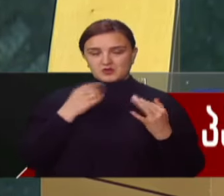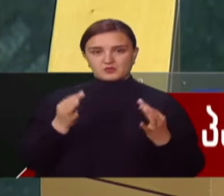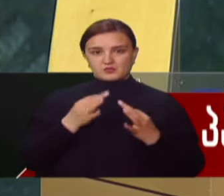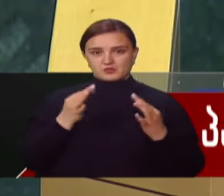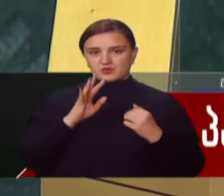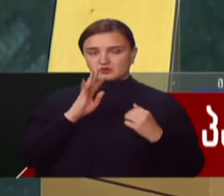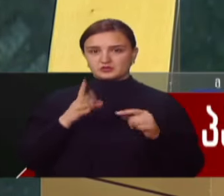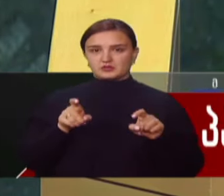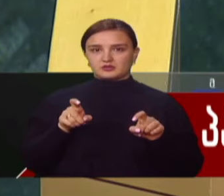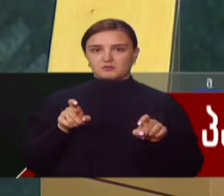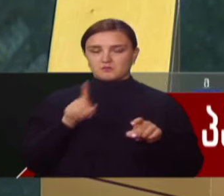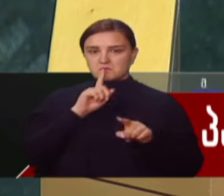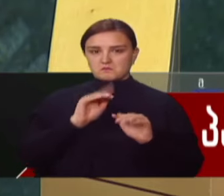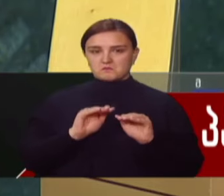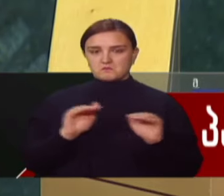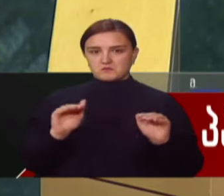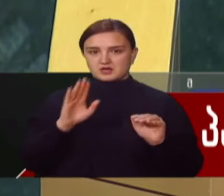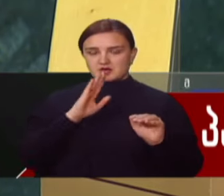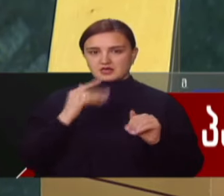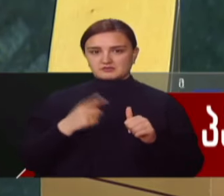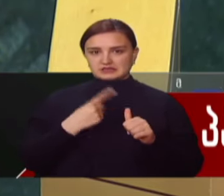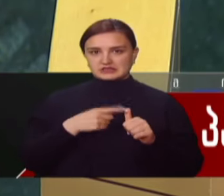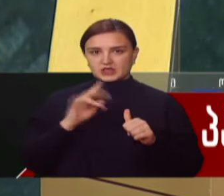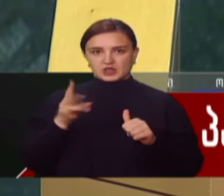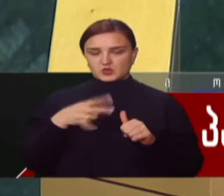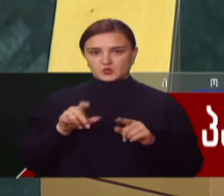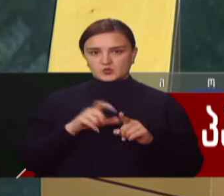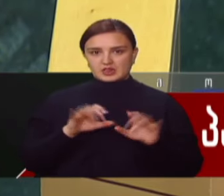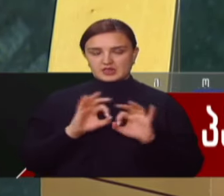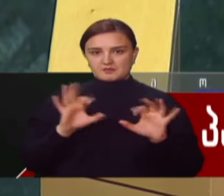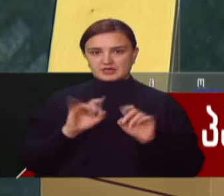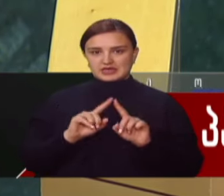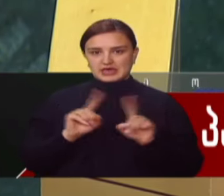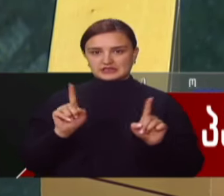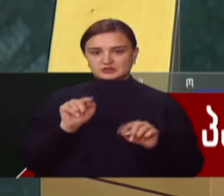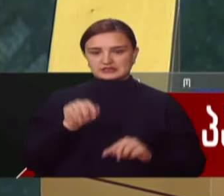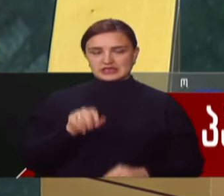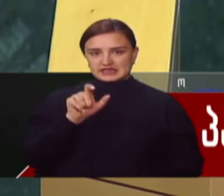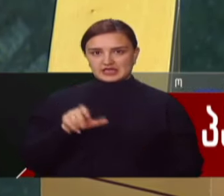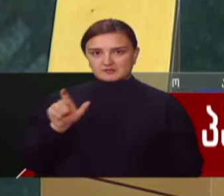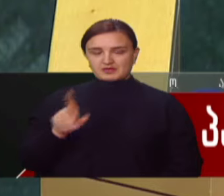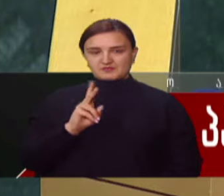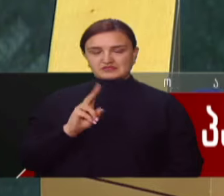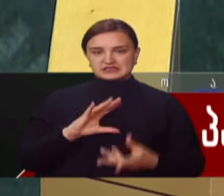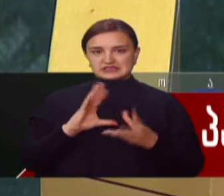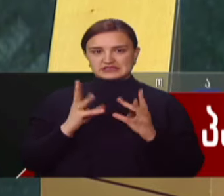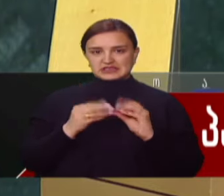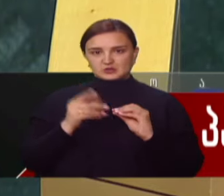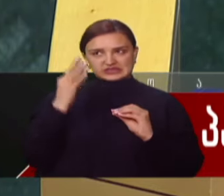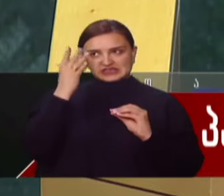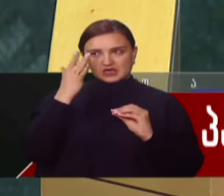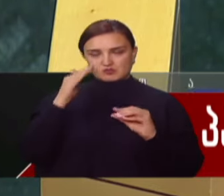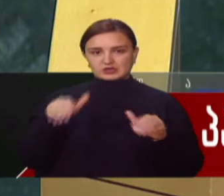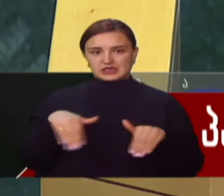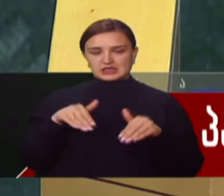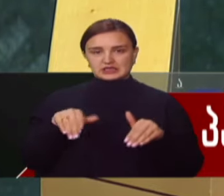4 წლის განმავლობაში. ქალების სახელით ნულაპარაკობთ განსაკუთრებით ის ადამიანები რომლებსაც საერთო წარმოდგენა არ